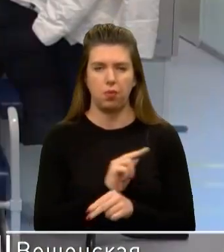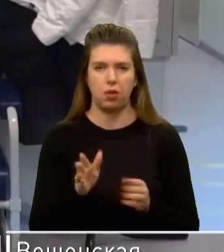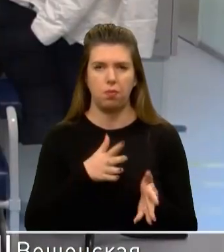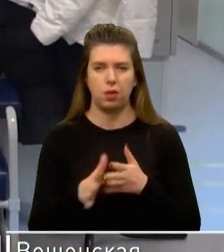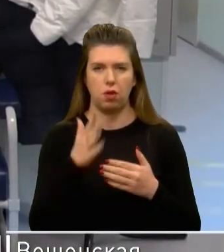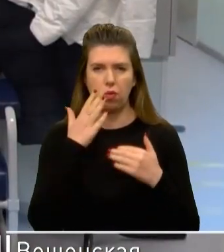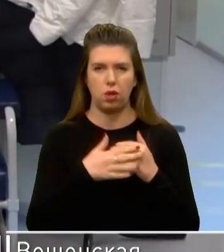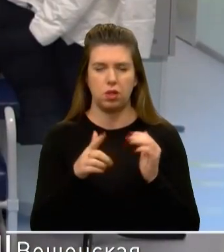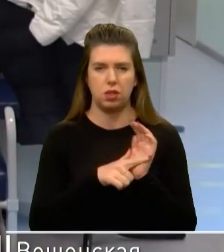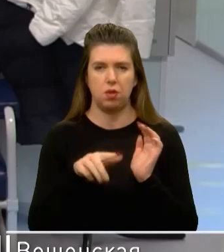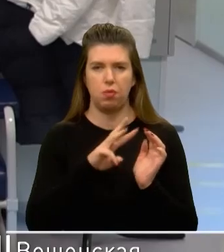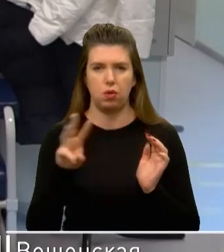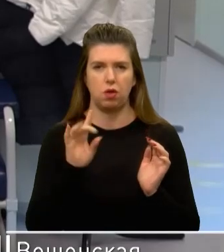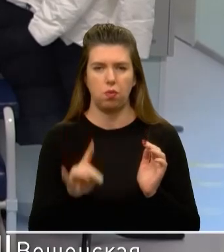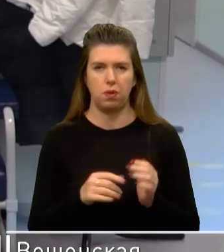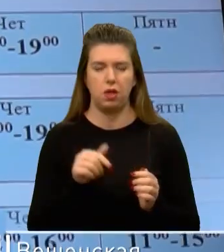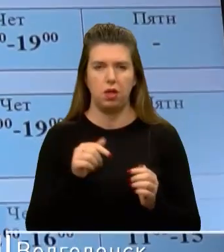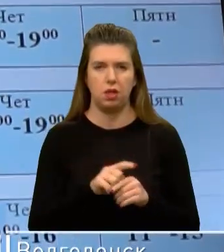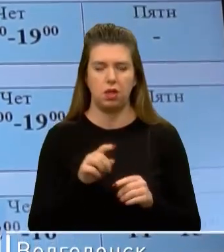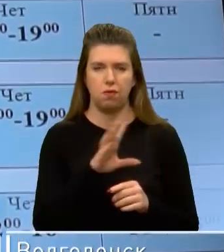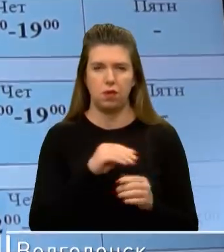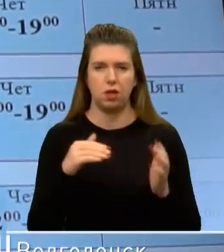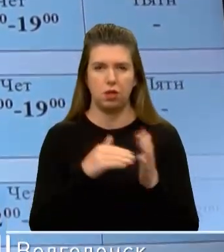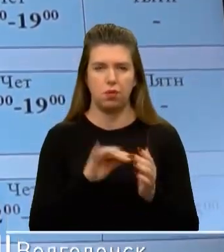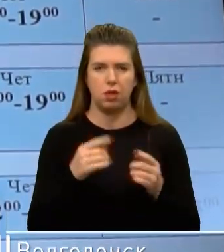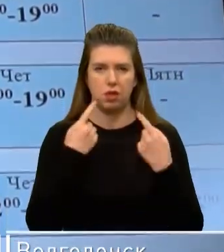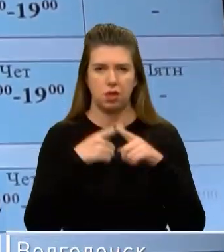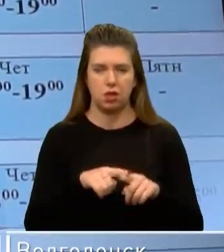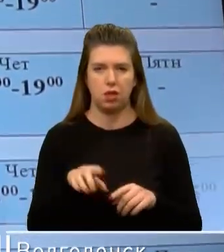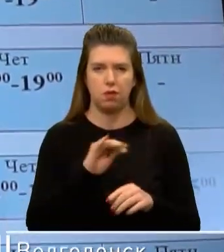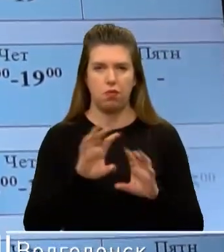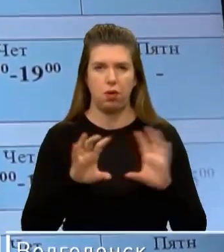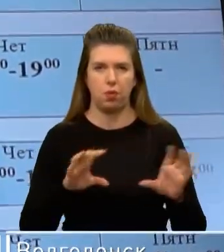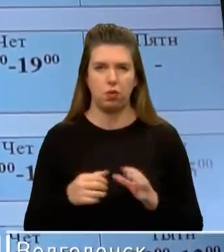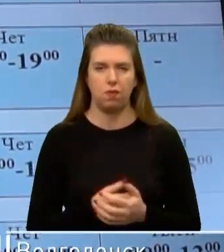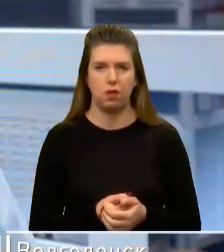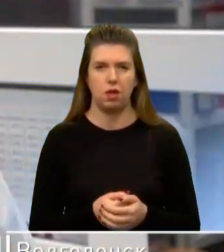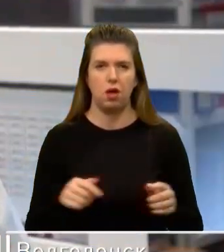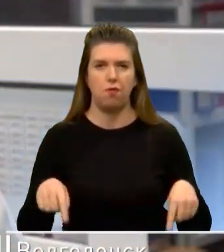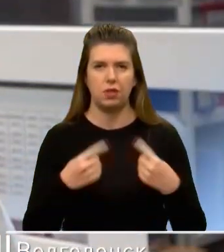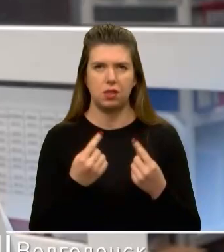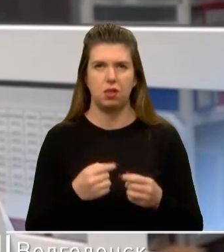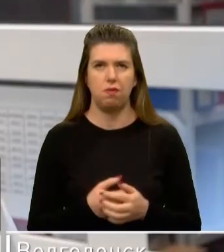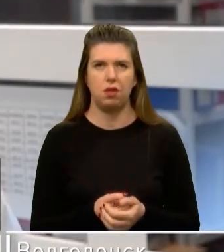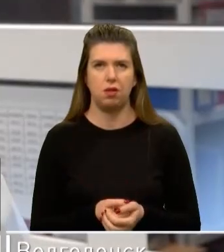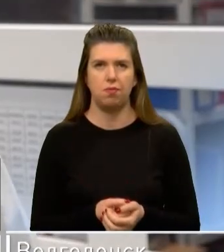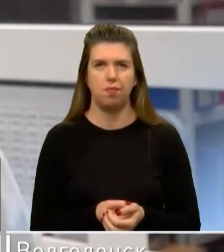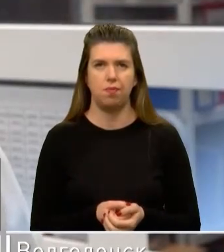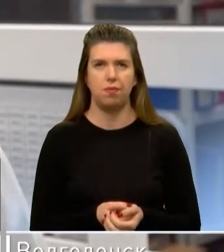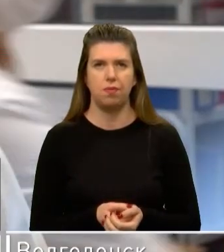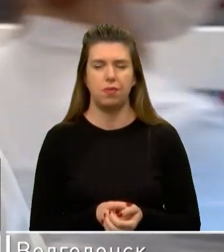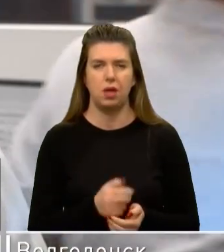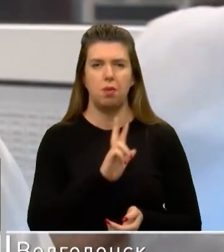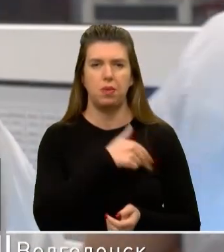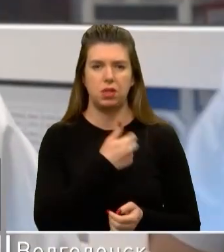потратили около 7 мл рубле изменения коснулись и технического оснащения установили здесь